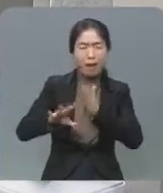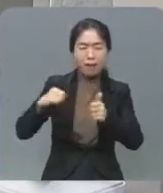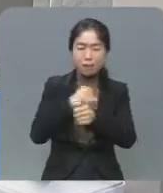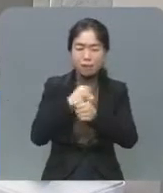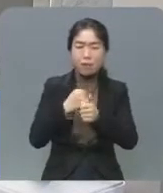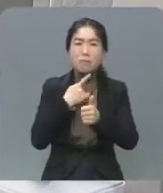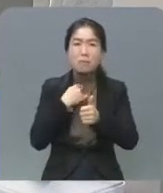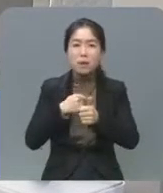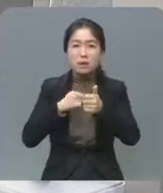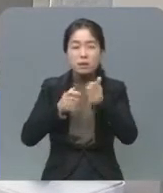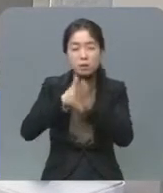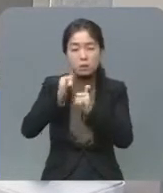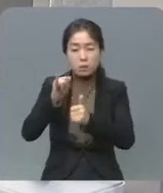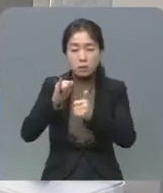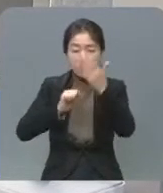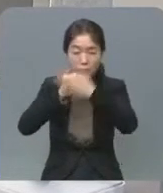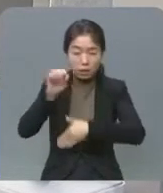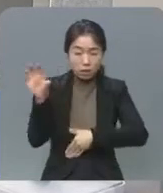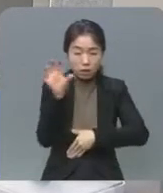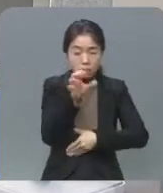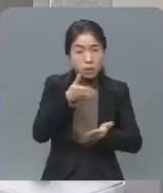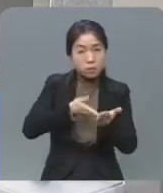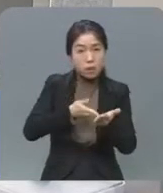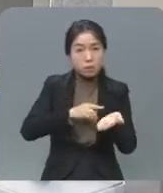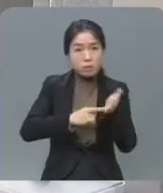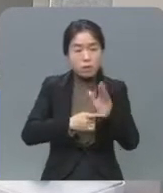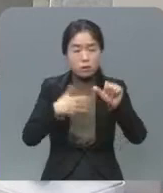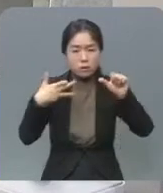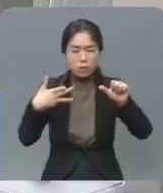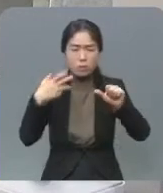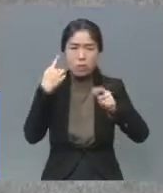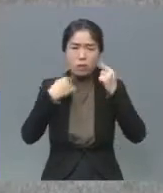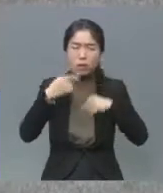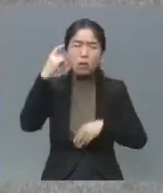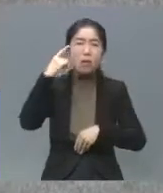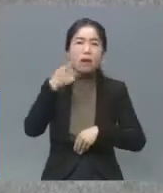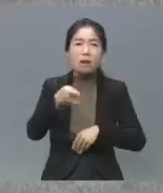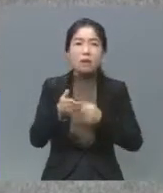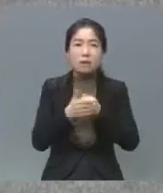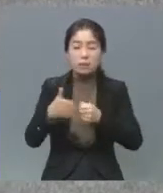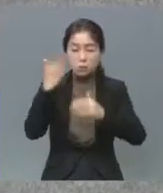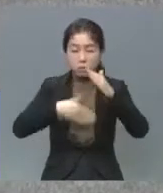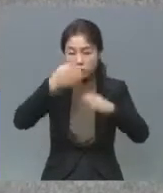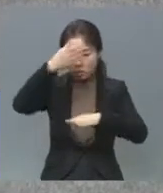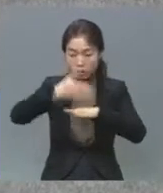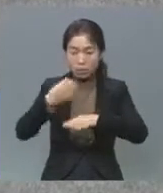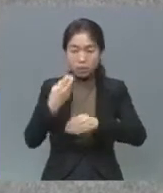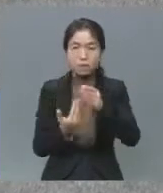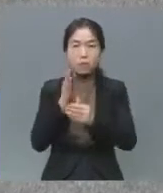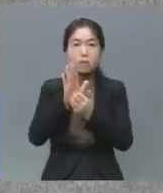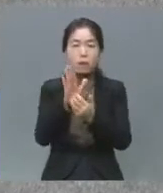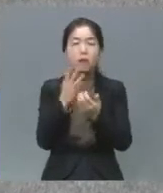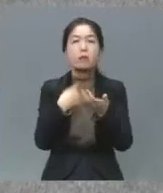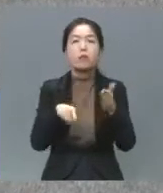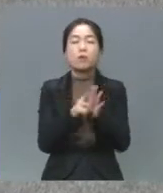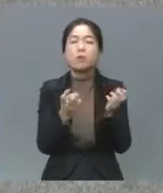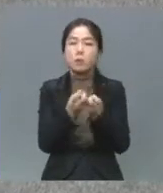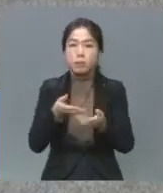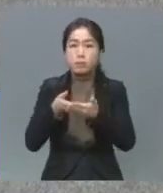폭행당하는 시민의 사진을 빗댄 만평을 실어서 5.18 정신을 훼손했다며 공식 사과와 재발 방지 대책을